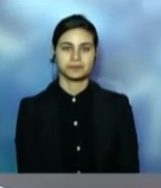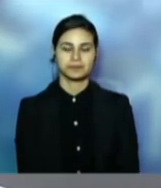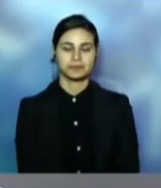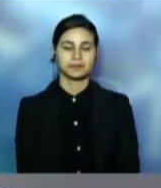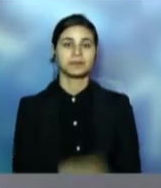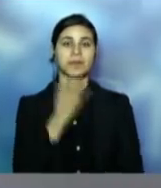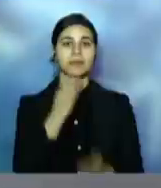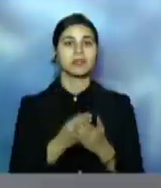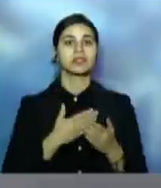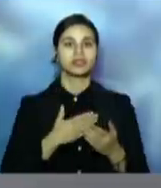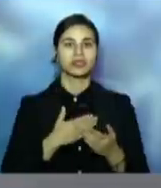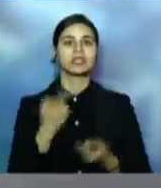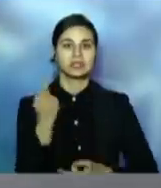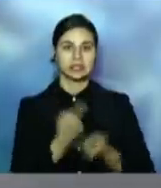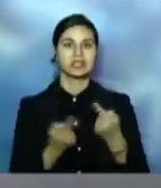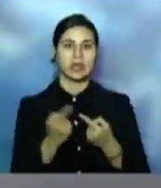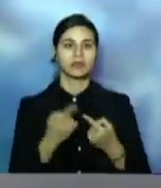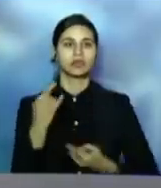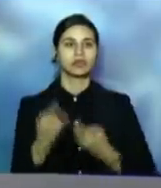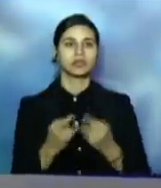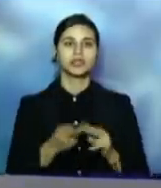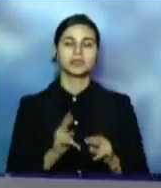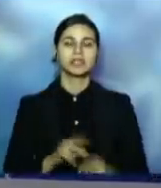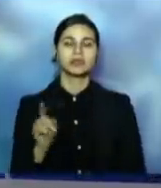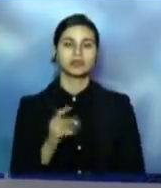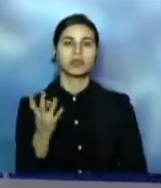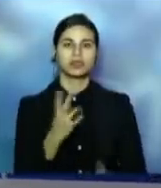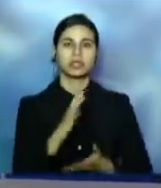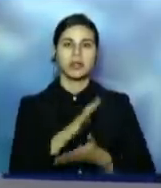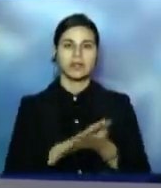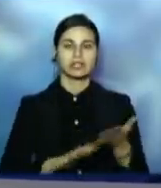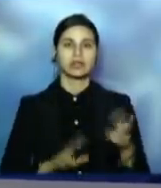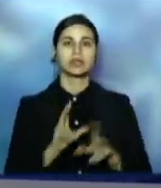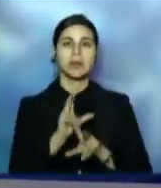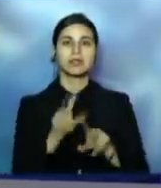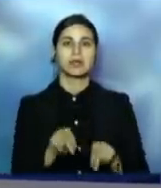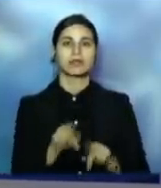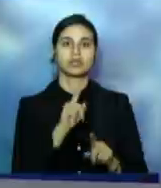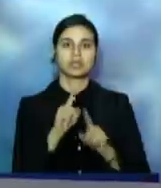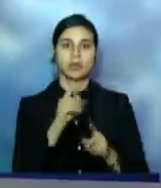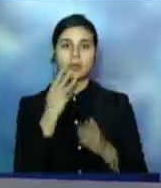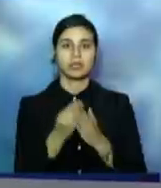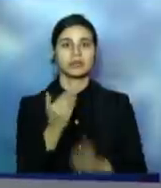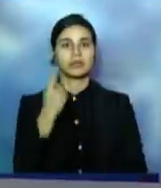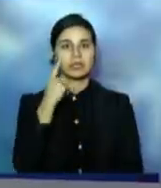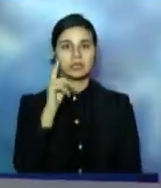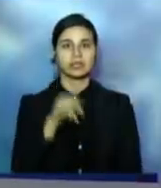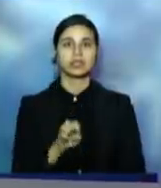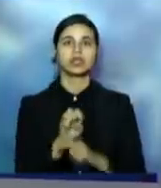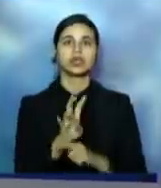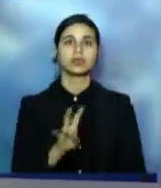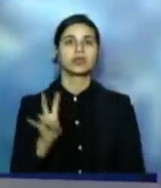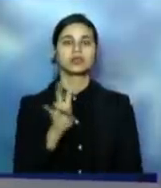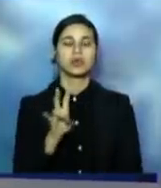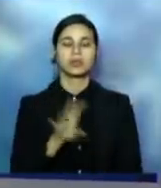ჩვენ დავბრუნდით სტუდიაში იმისათვის, რომ გავაგრძელოთ დაპირებული საუბარი. თქვენ გახსოვთ, 14